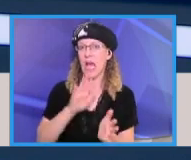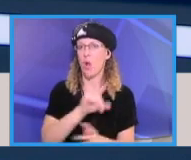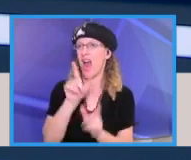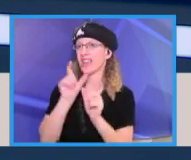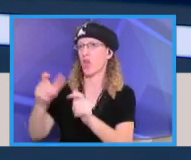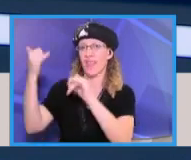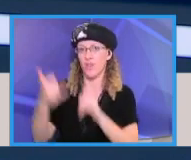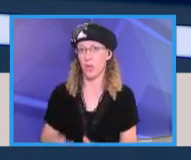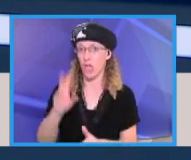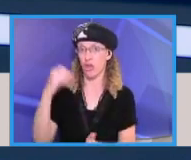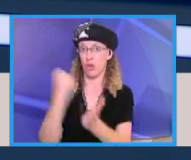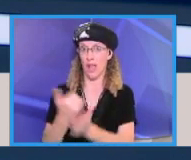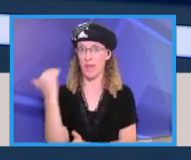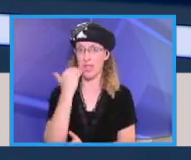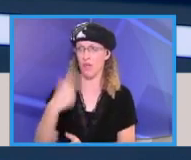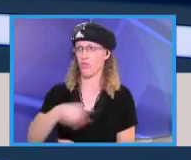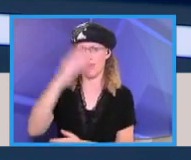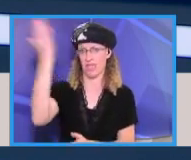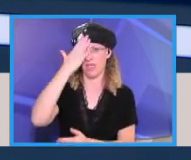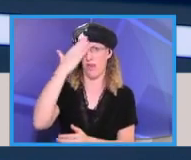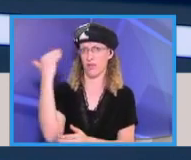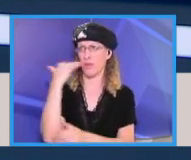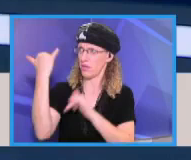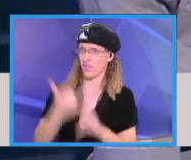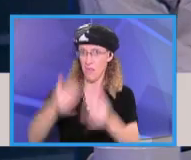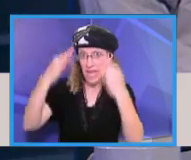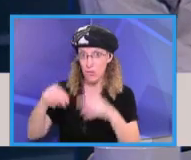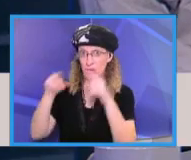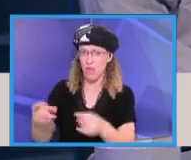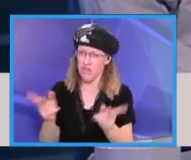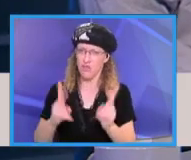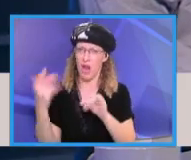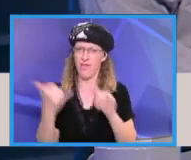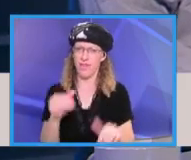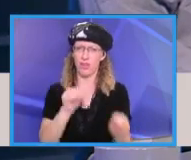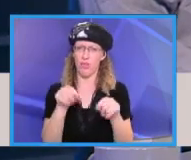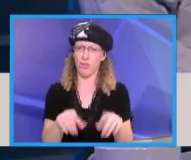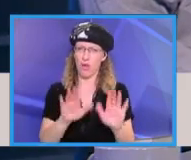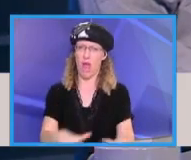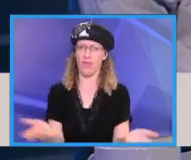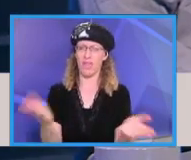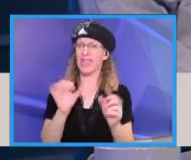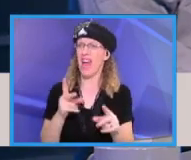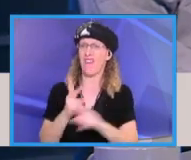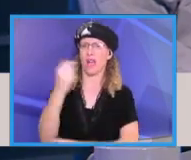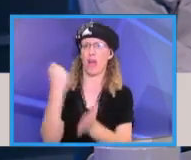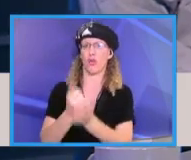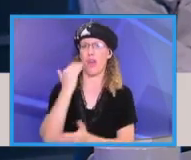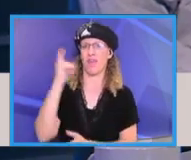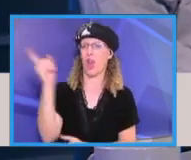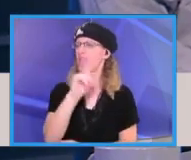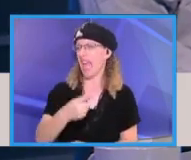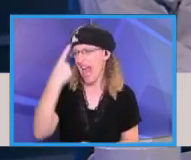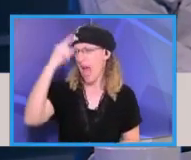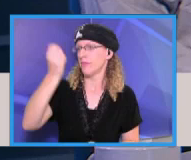יש כשרות אמריקאית שאנשים מכירים אותה, מארצות הברית, מעריכים אותה, אפשר לייבא ולהשתמש בה גם כן, אם היא עברה את הכשרות. אז לא צריך